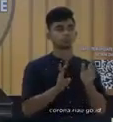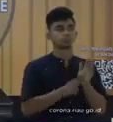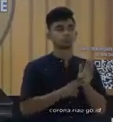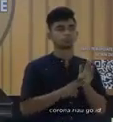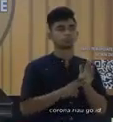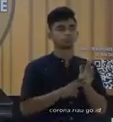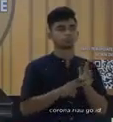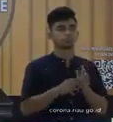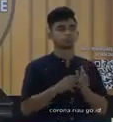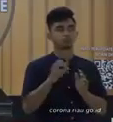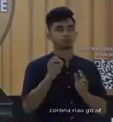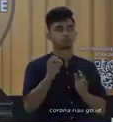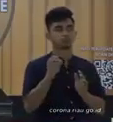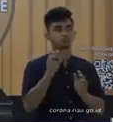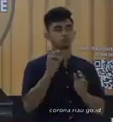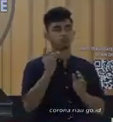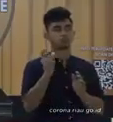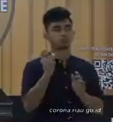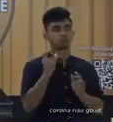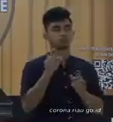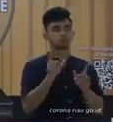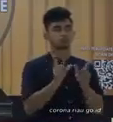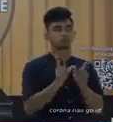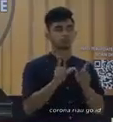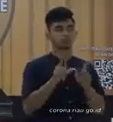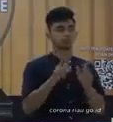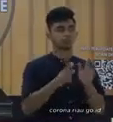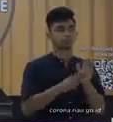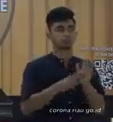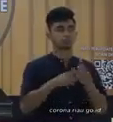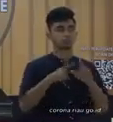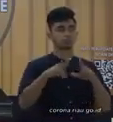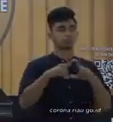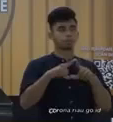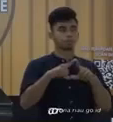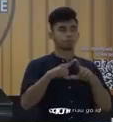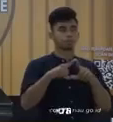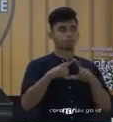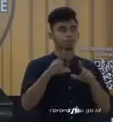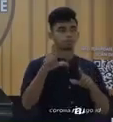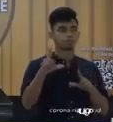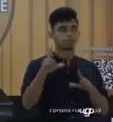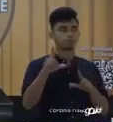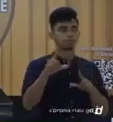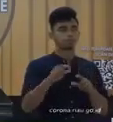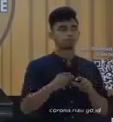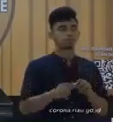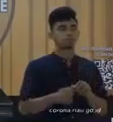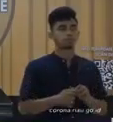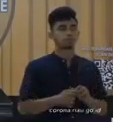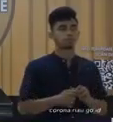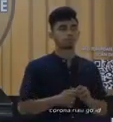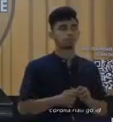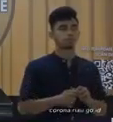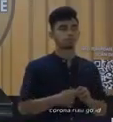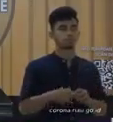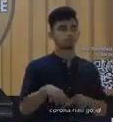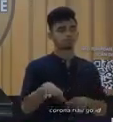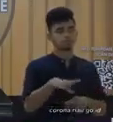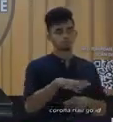supaya kita bisa melakukan suatu kegiatan sosial, ekonomi, kebudayaan, agama, dan